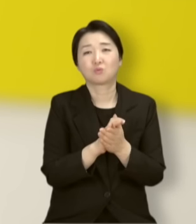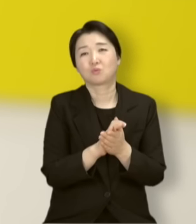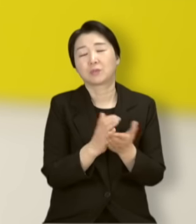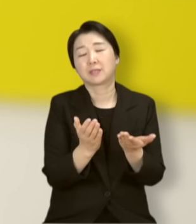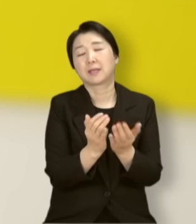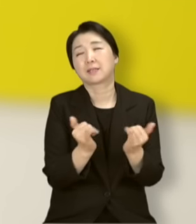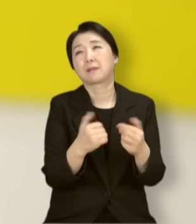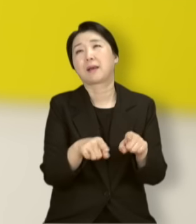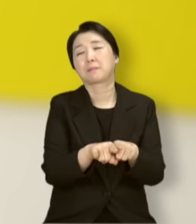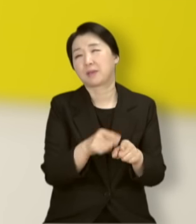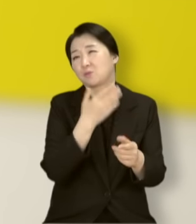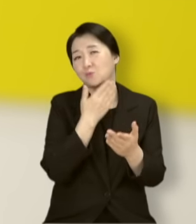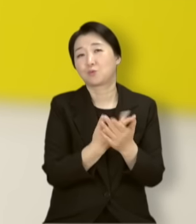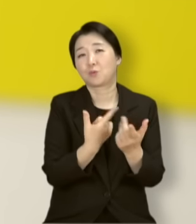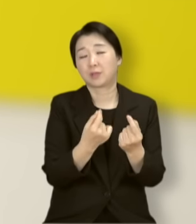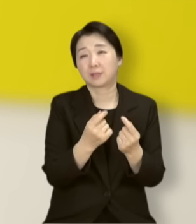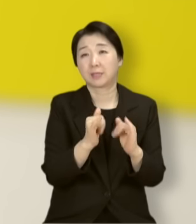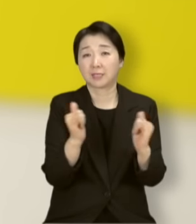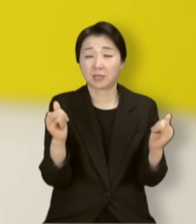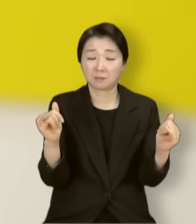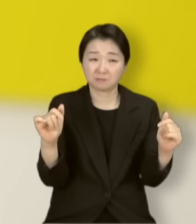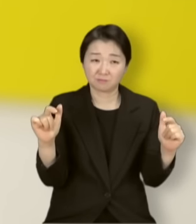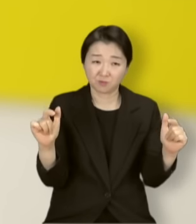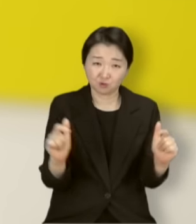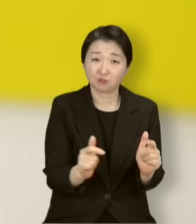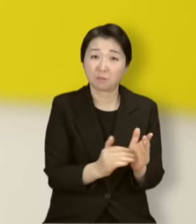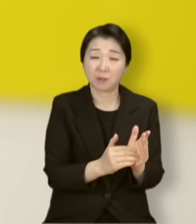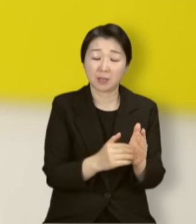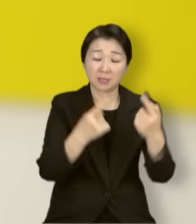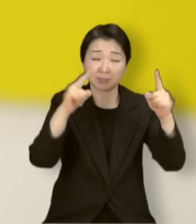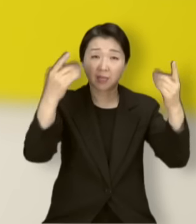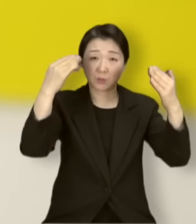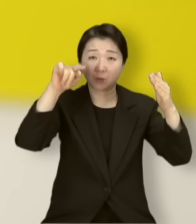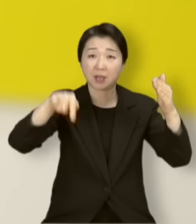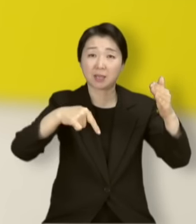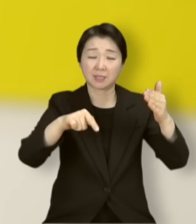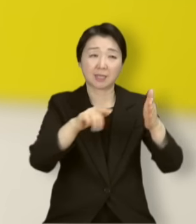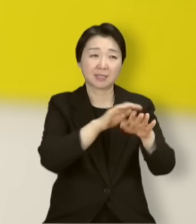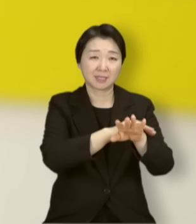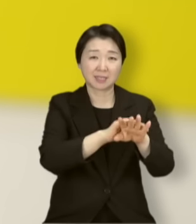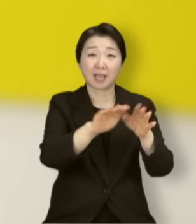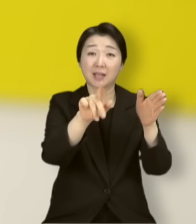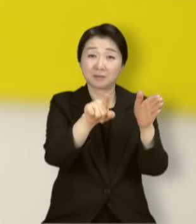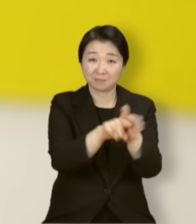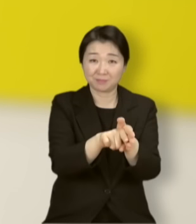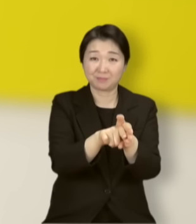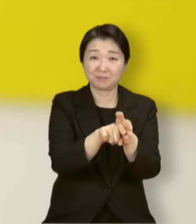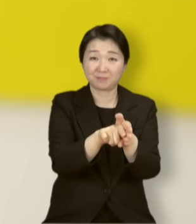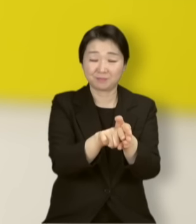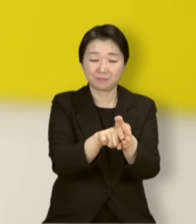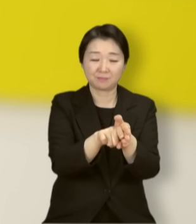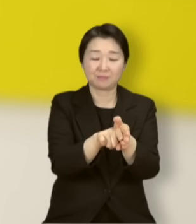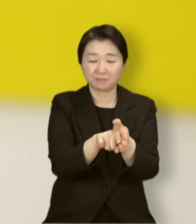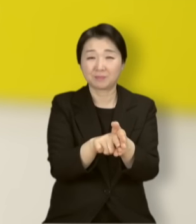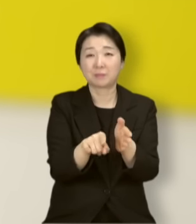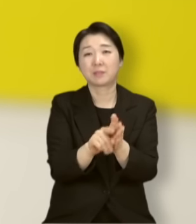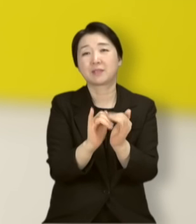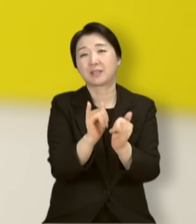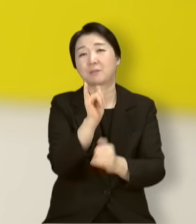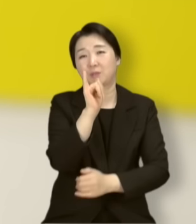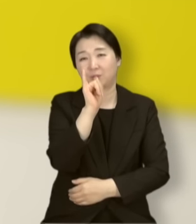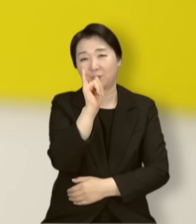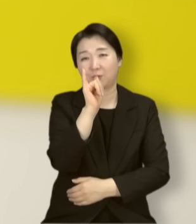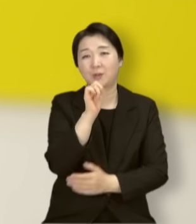자꾸 인원들이 줄지만 대학 캠퍼스에서 잘 믿는 네. 우리 크리스천 리더들이 있어서